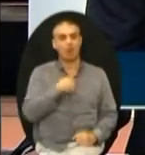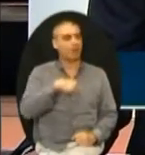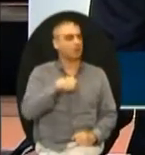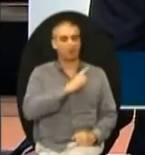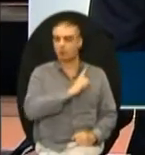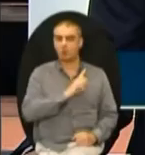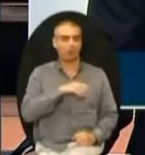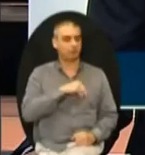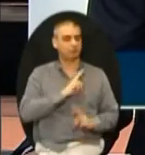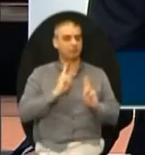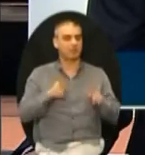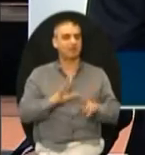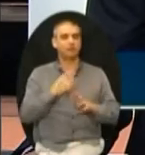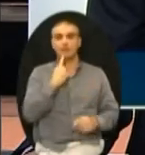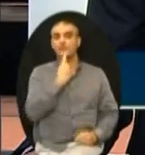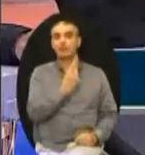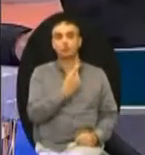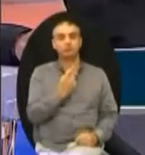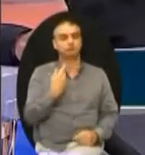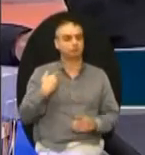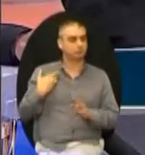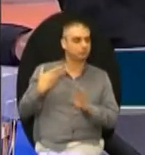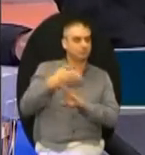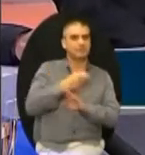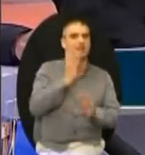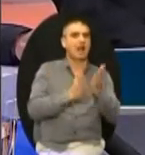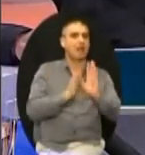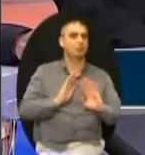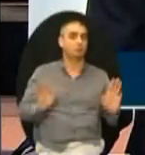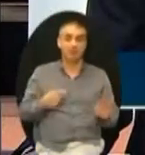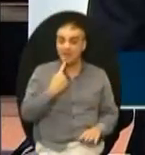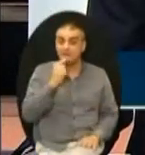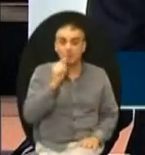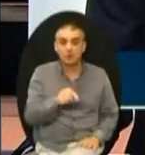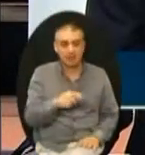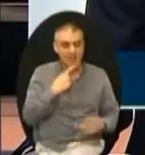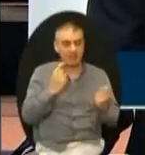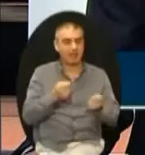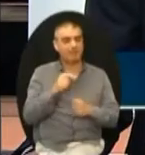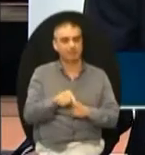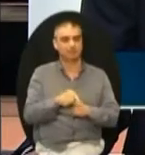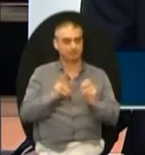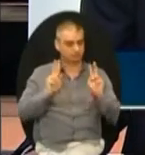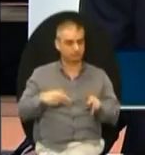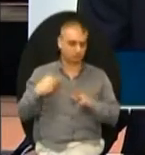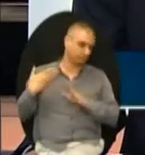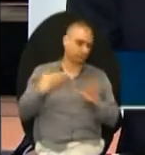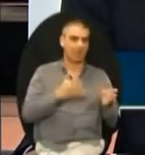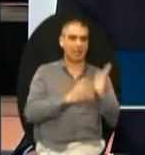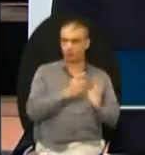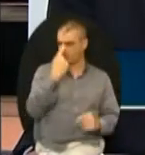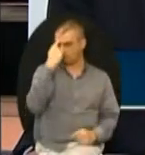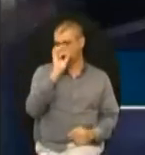אנחנו לא נאפשר ביטויים שגוררים אותנו לאלימות. הביטויים האלה, הקמפיין הזה, בפירוש גורר אותנו לאלימות.